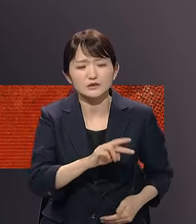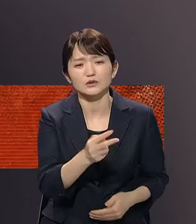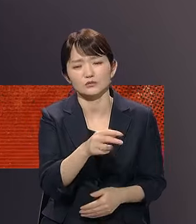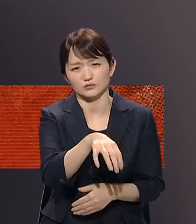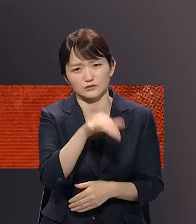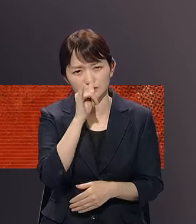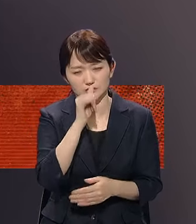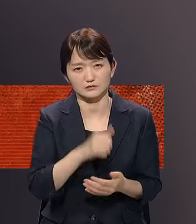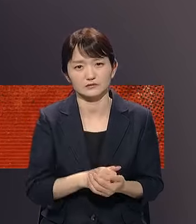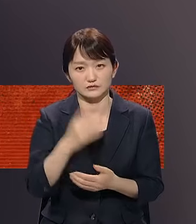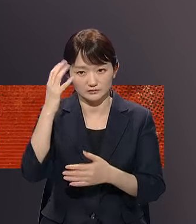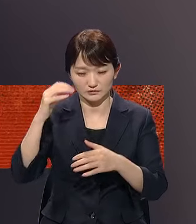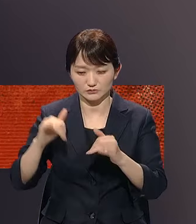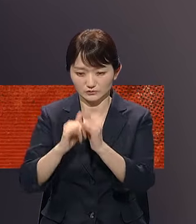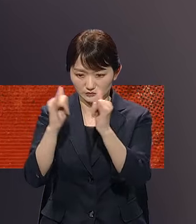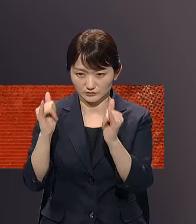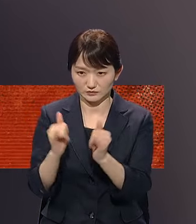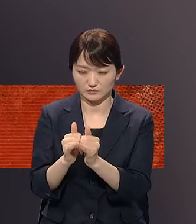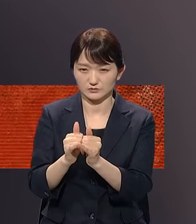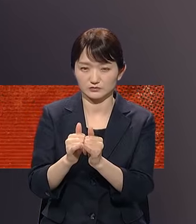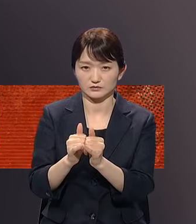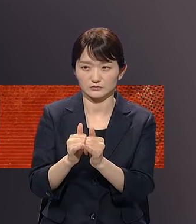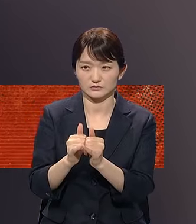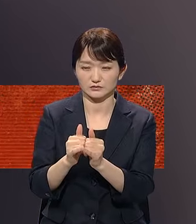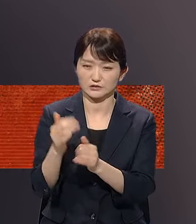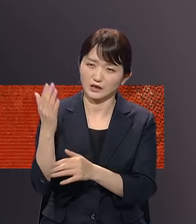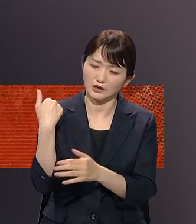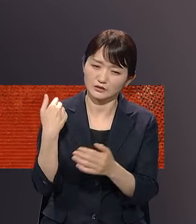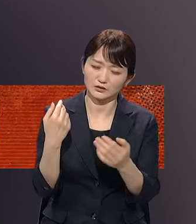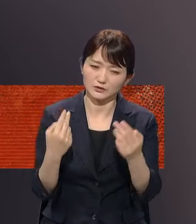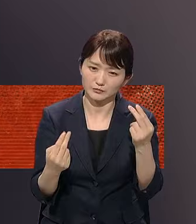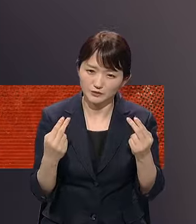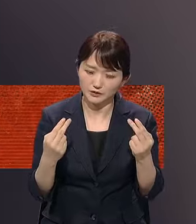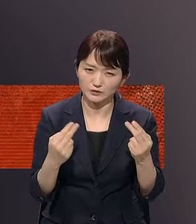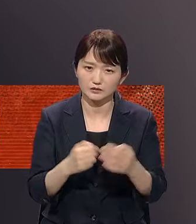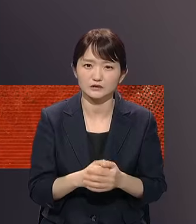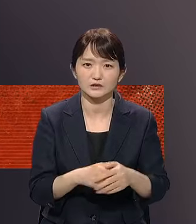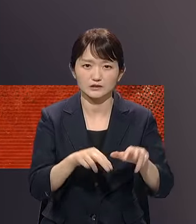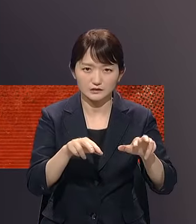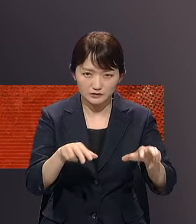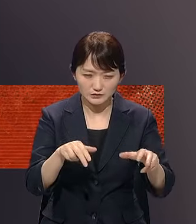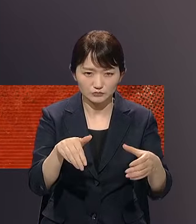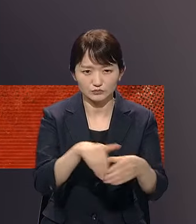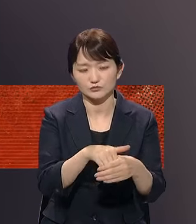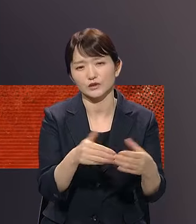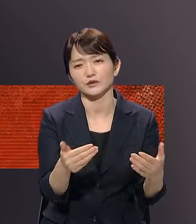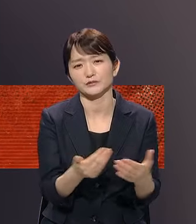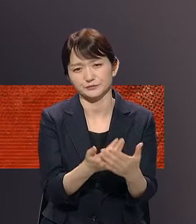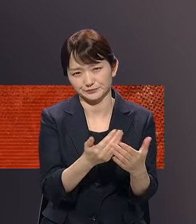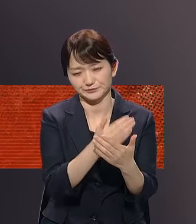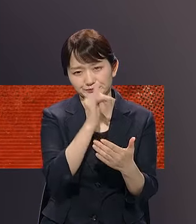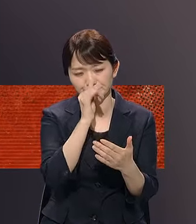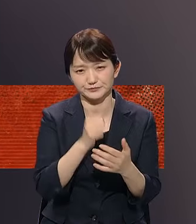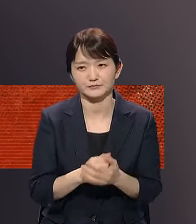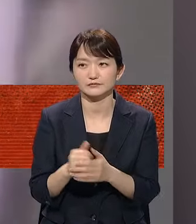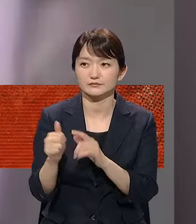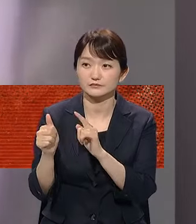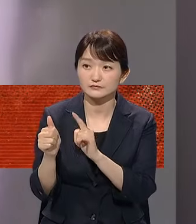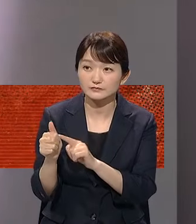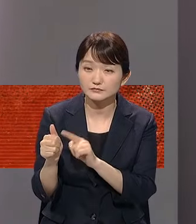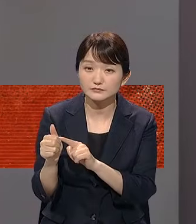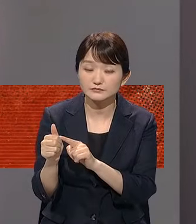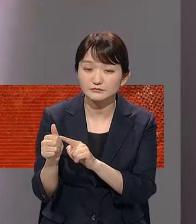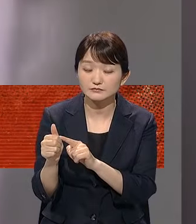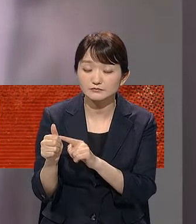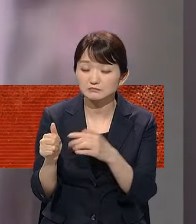정도로 이제 우리 한국 사회가 점차적으로 이제 이전에 비해서는 많이 문명화되고 있는데 아직 그 저 남성 같은 경우는 그것에